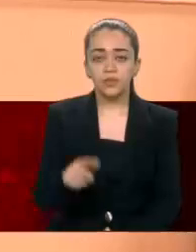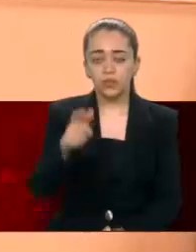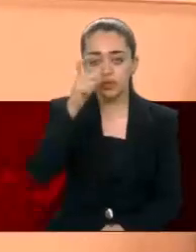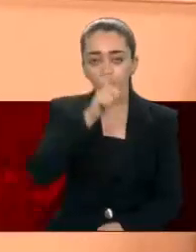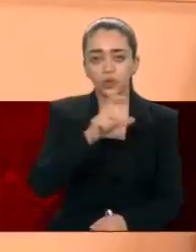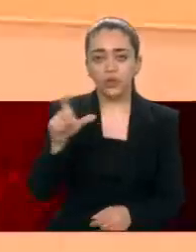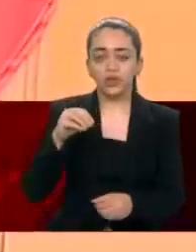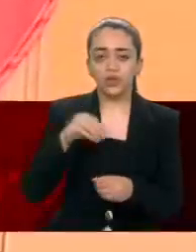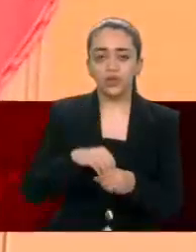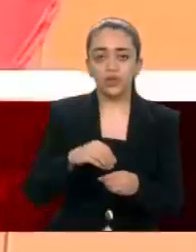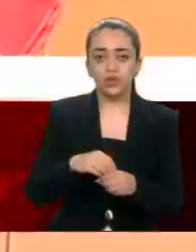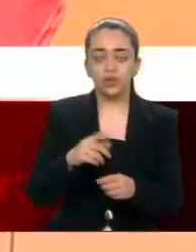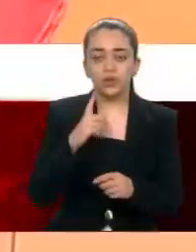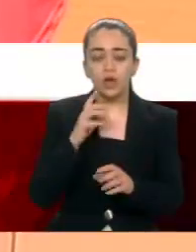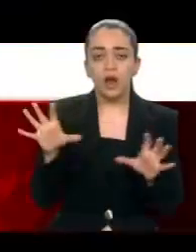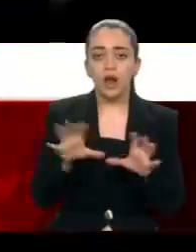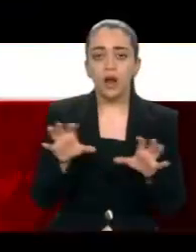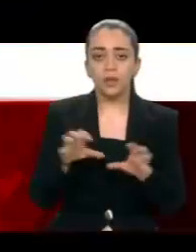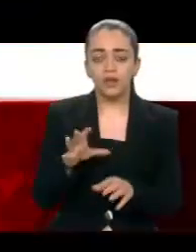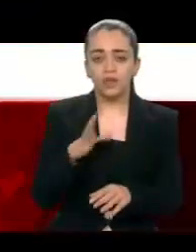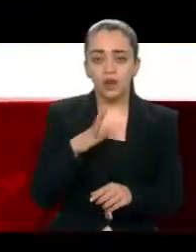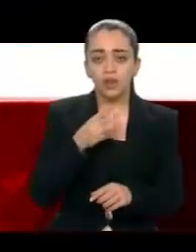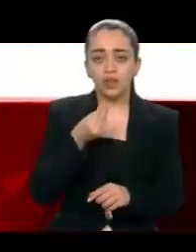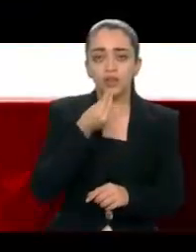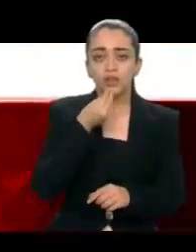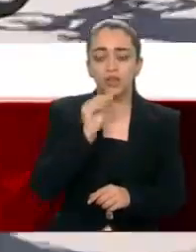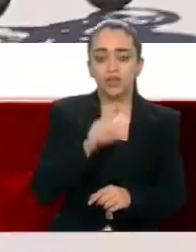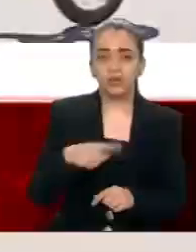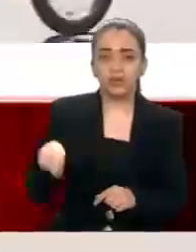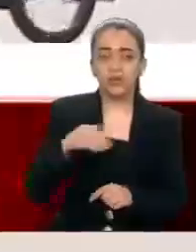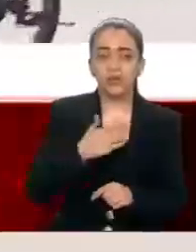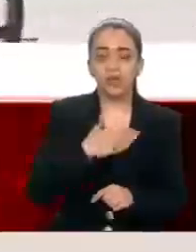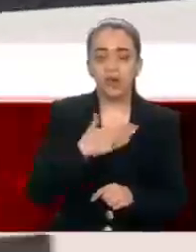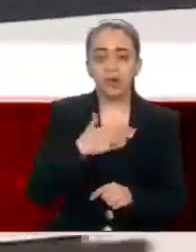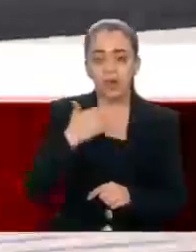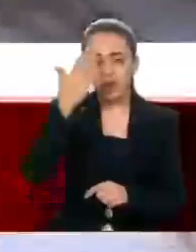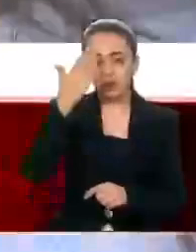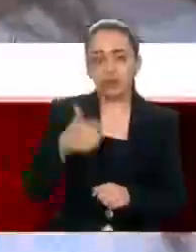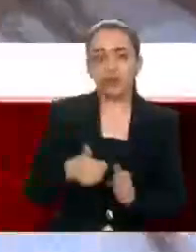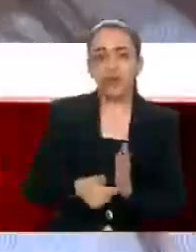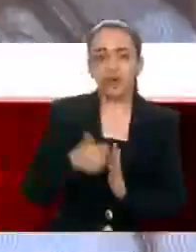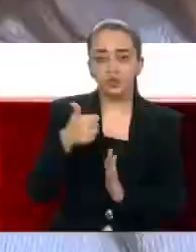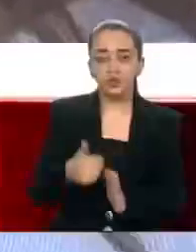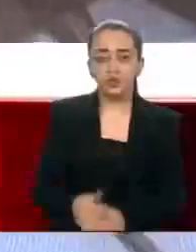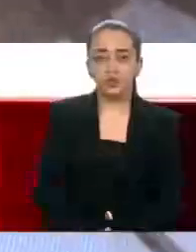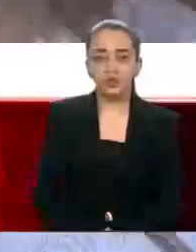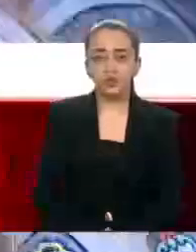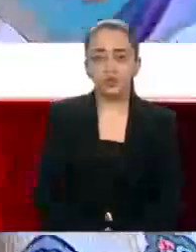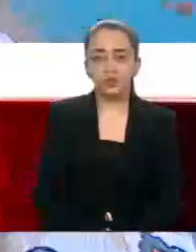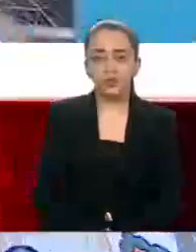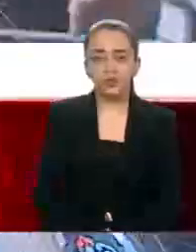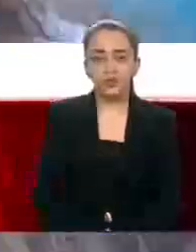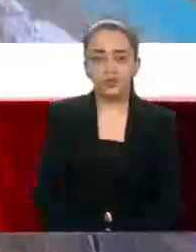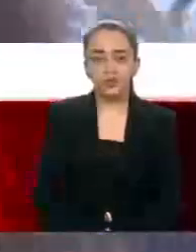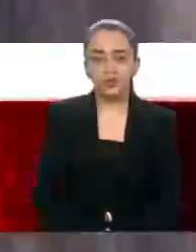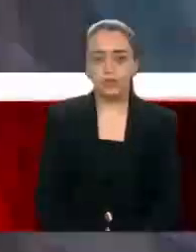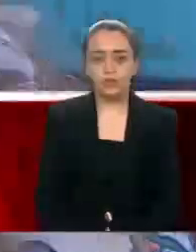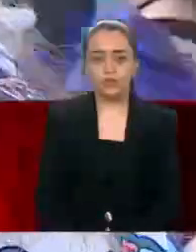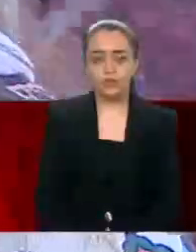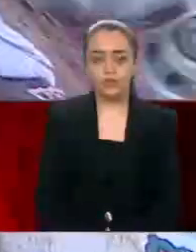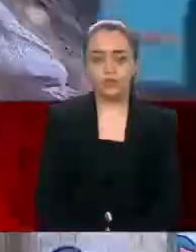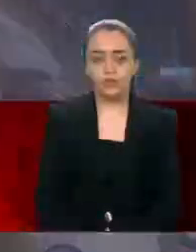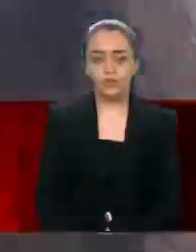Ülkemizde gerçekten alarm veriyor. Gençler arasında kalp hastalığı artıyor. Genel olarak herkes stres altında. İnsanın